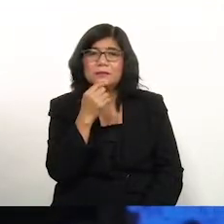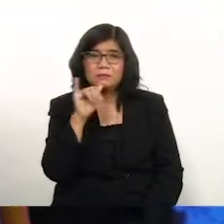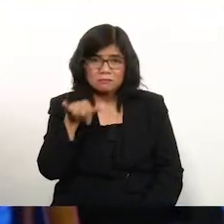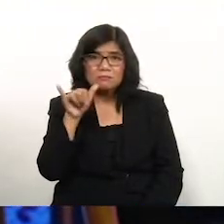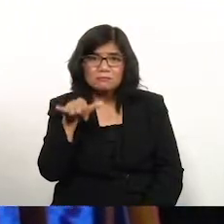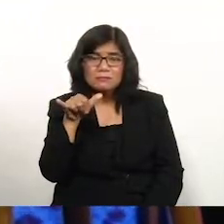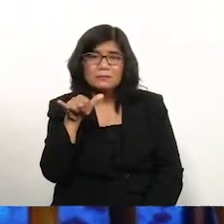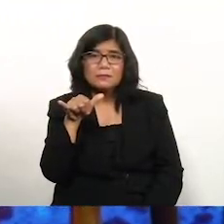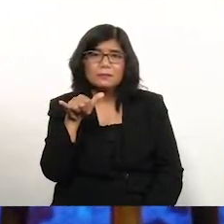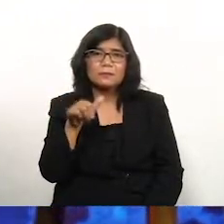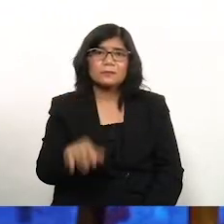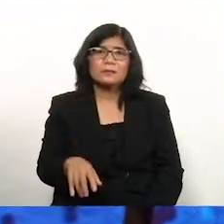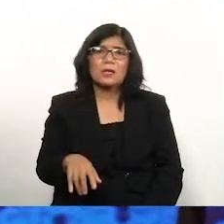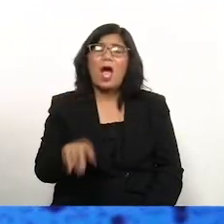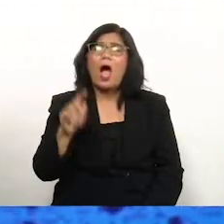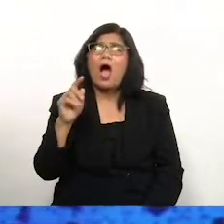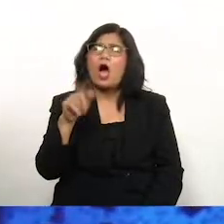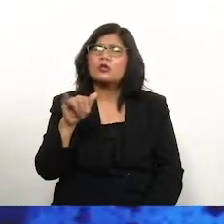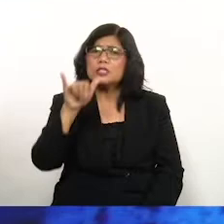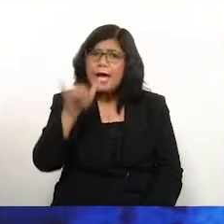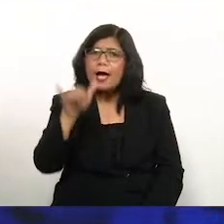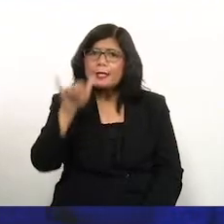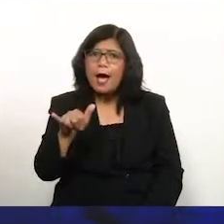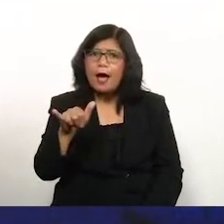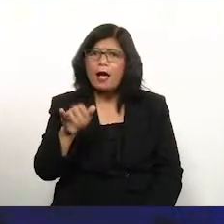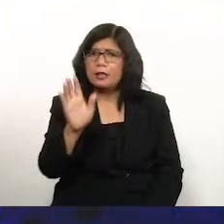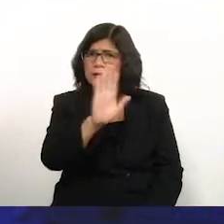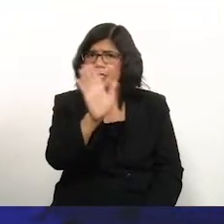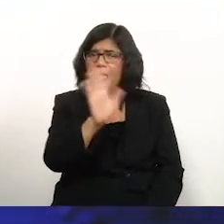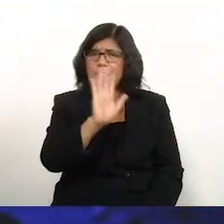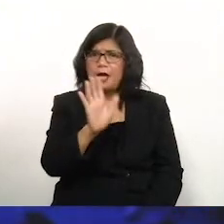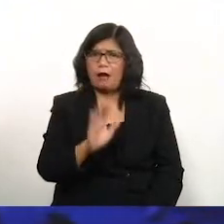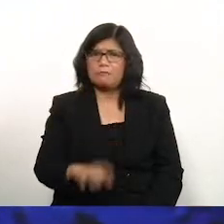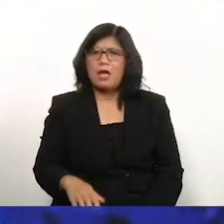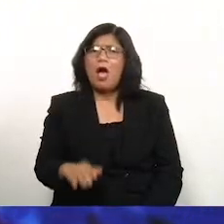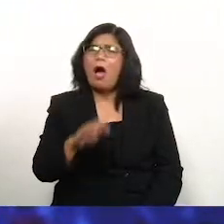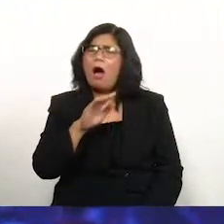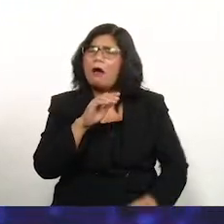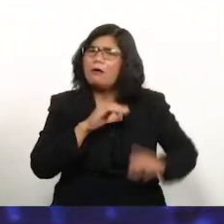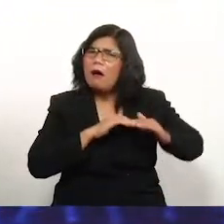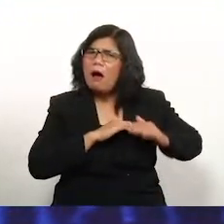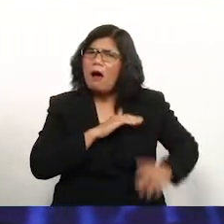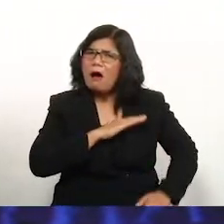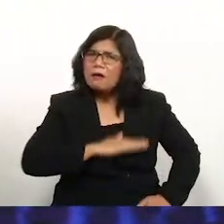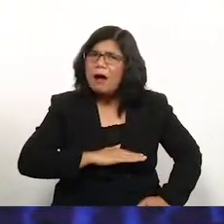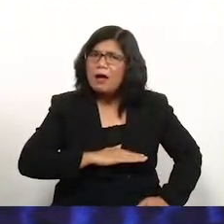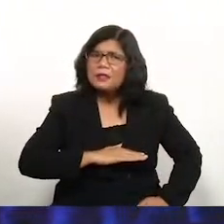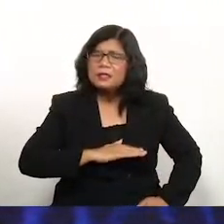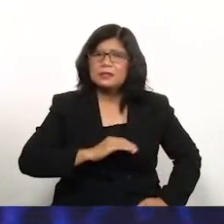iya Ken Hai di harus seia sekata Hai di arus rendah hati